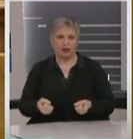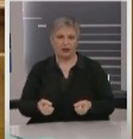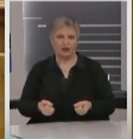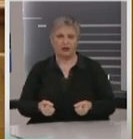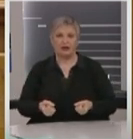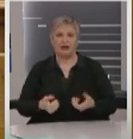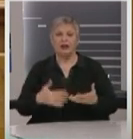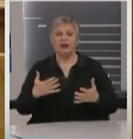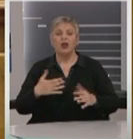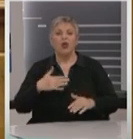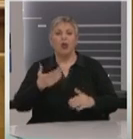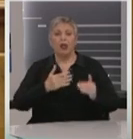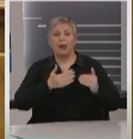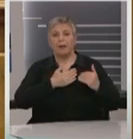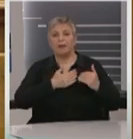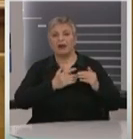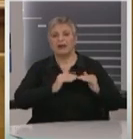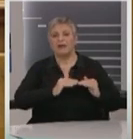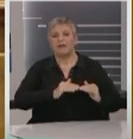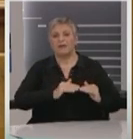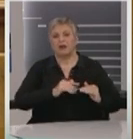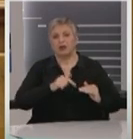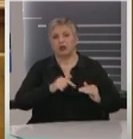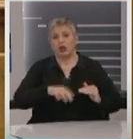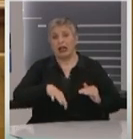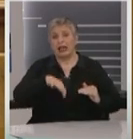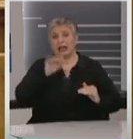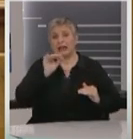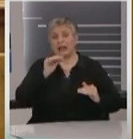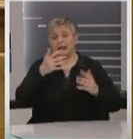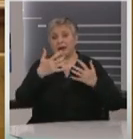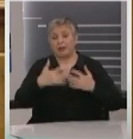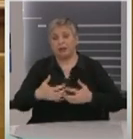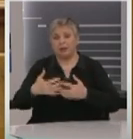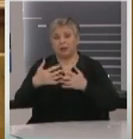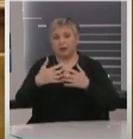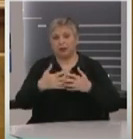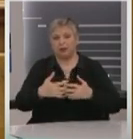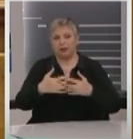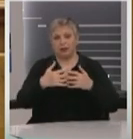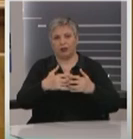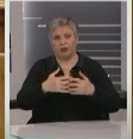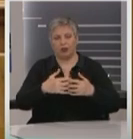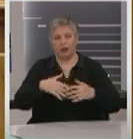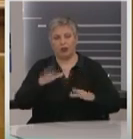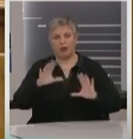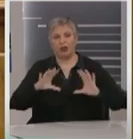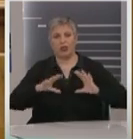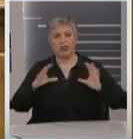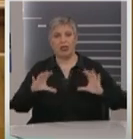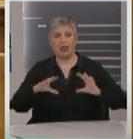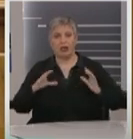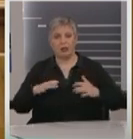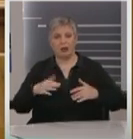όχι από το σημείο που σταμάτησαν οι μηχανές αυτές να δουλεύουν στα τέλη της προηγούμενης δεκαετίας. Δεν πρέπει